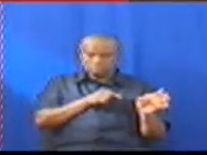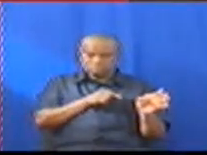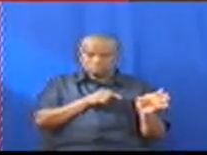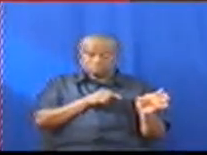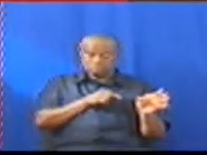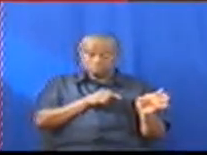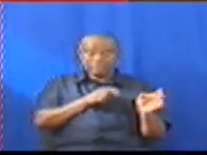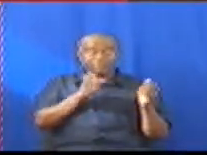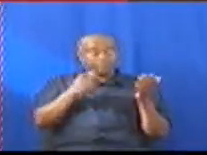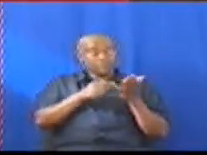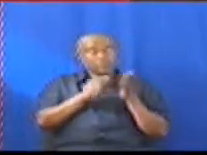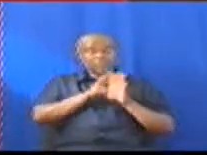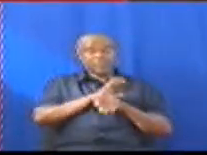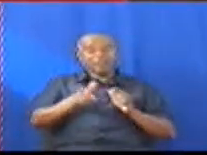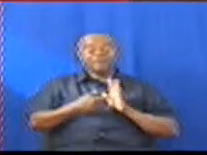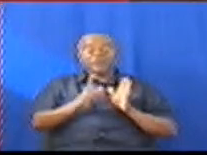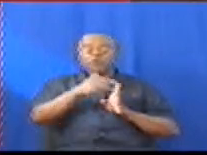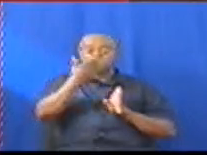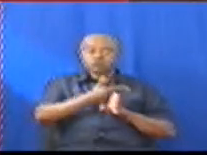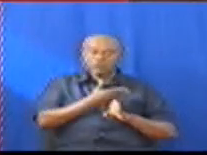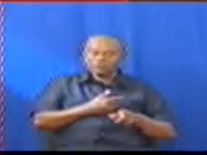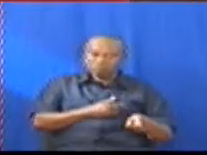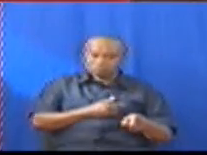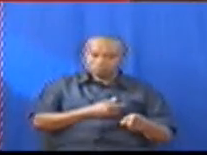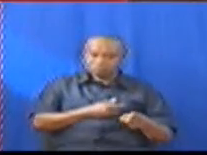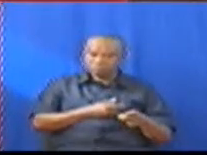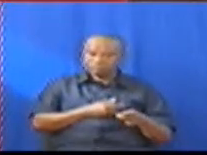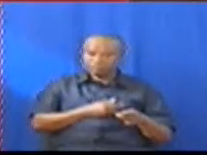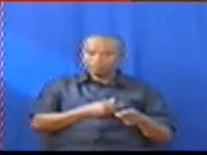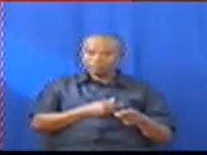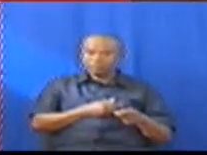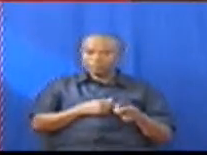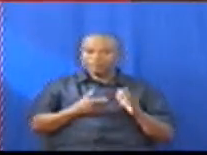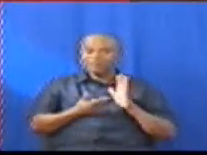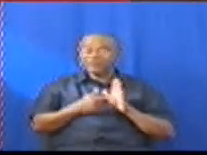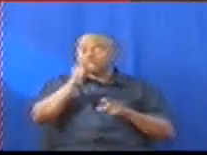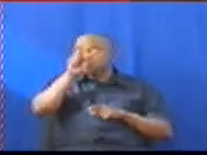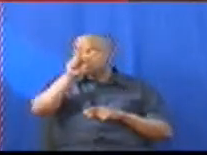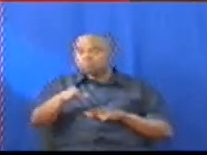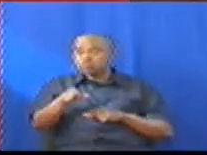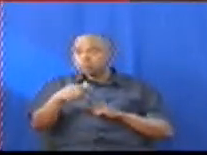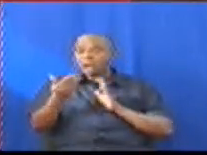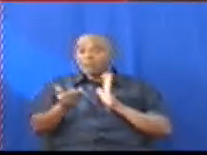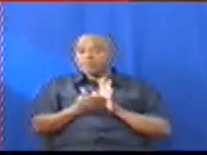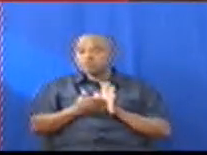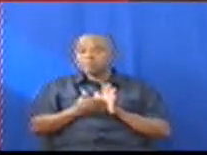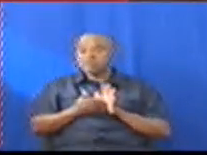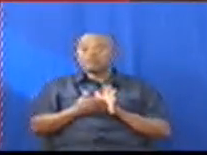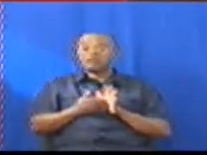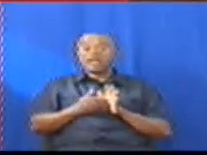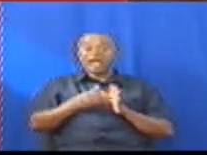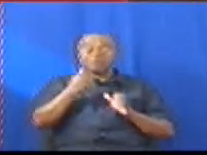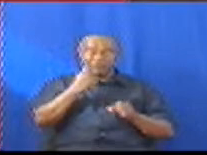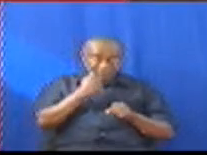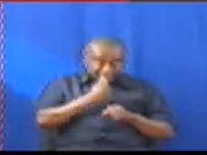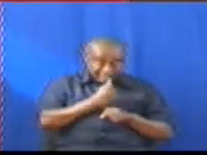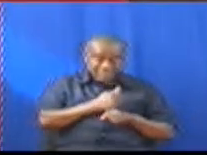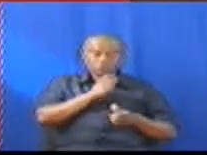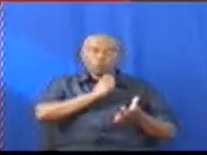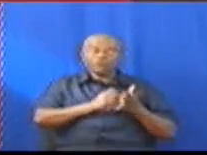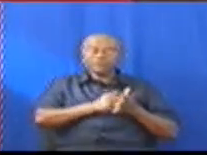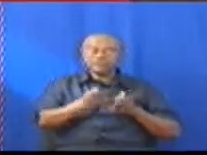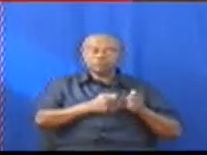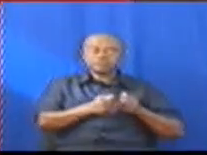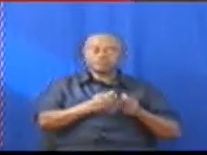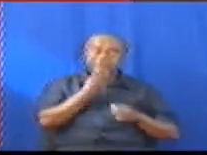ambavyo tayari kwa mfano wana uzoefu. Tutoe mfano, labda mtu ameweza kusoma, amekwenda internship ofisi ya mkurugenzi wa mashtaka, amekwenda